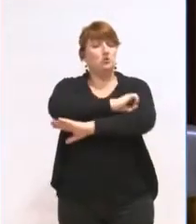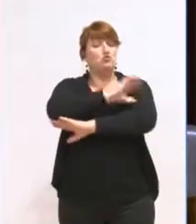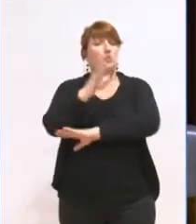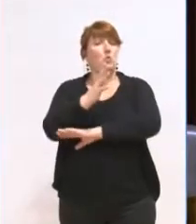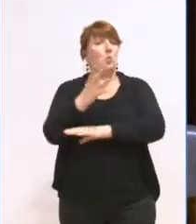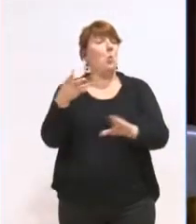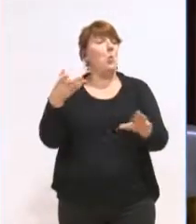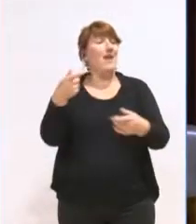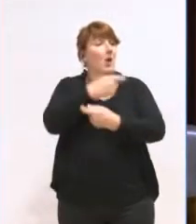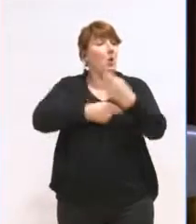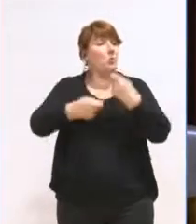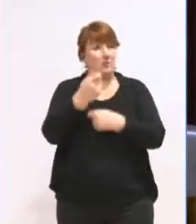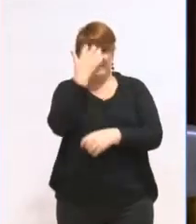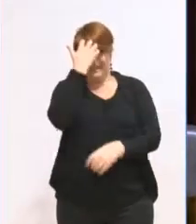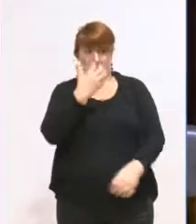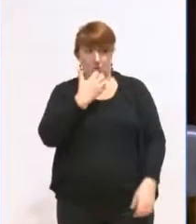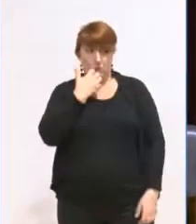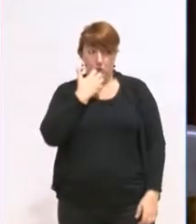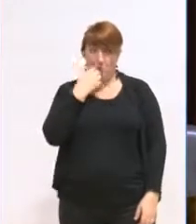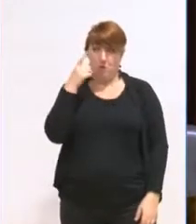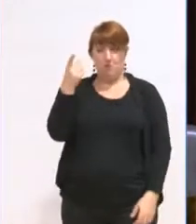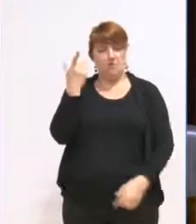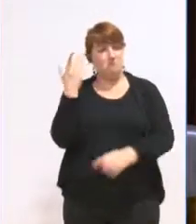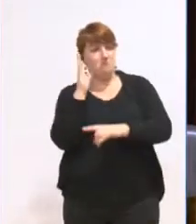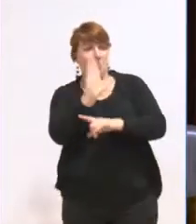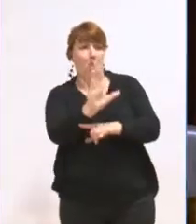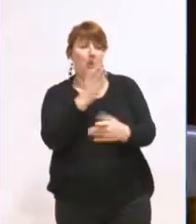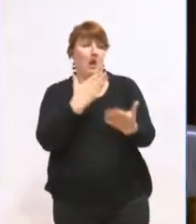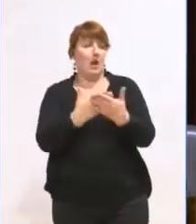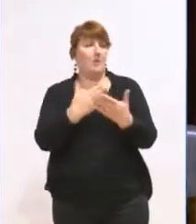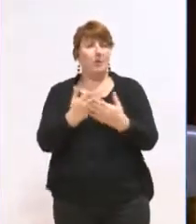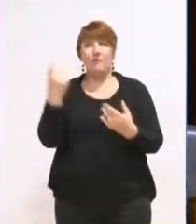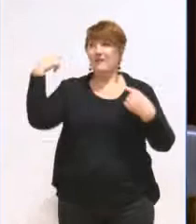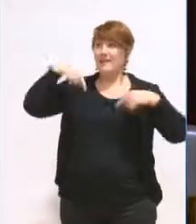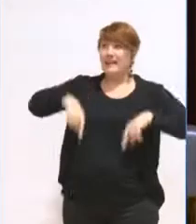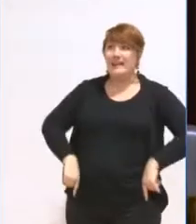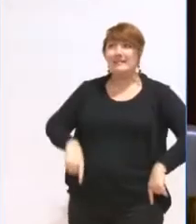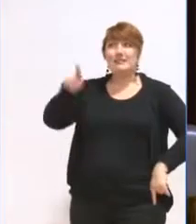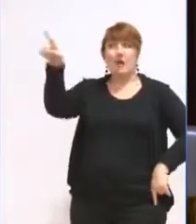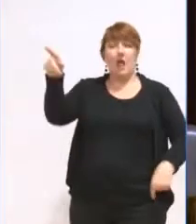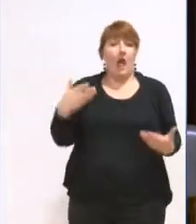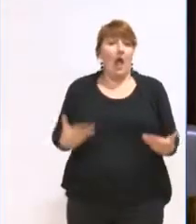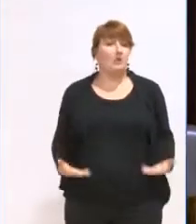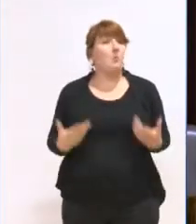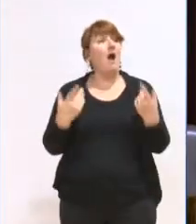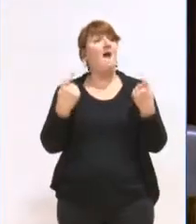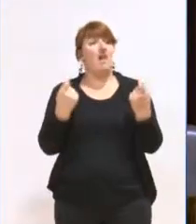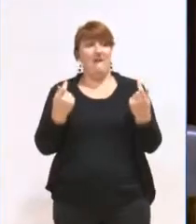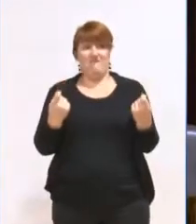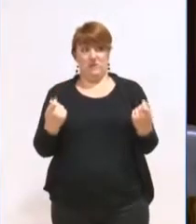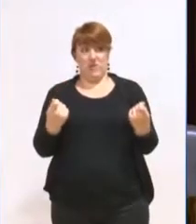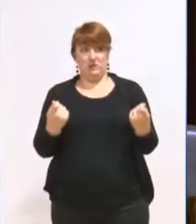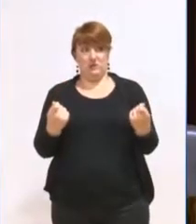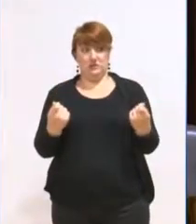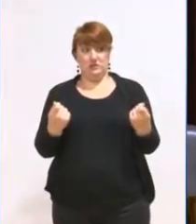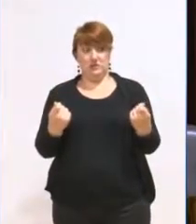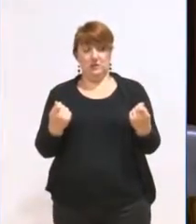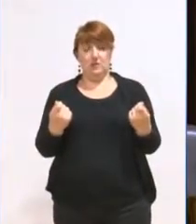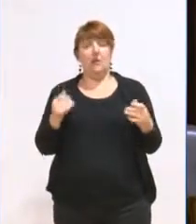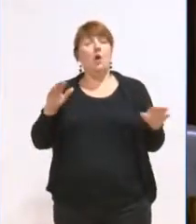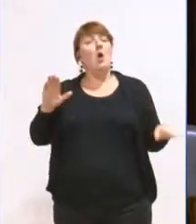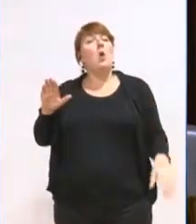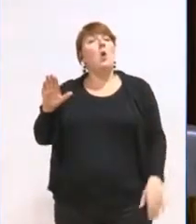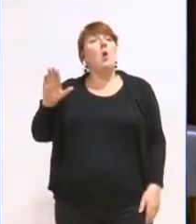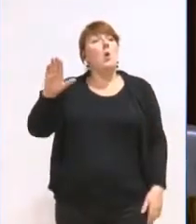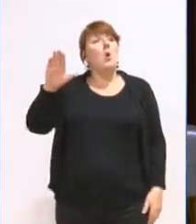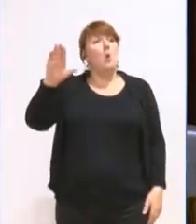l'État ne sont pas encore entrés dans un cercle de maîtrise absolue si les chiffres de la croissance ne continuent